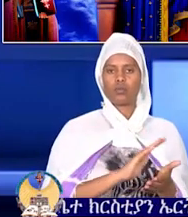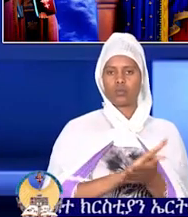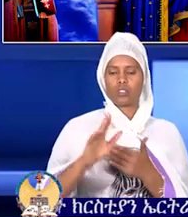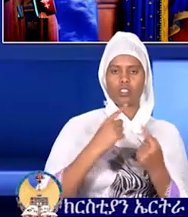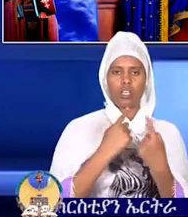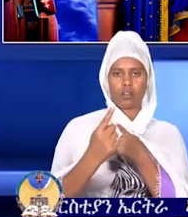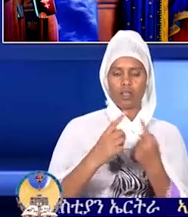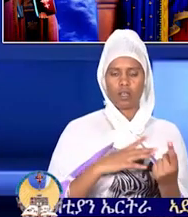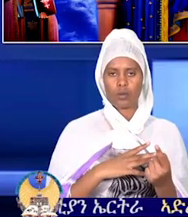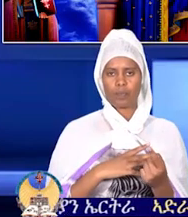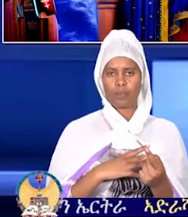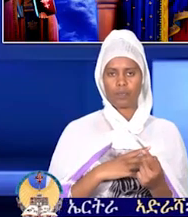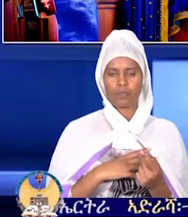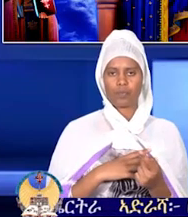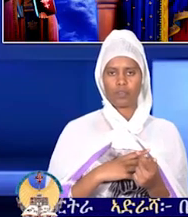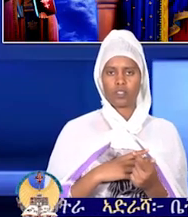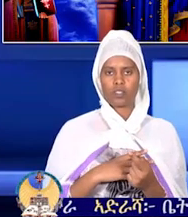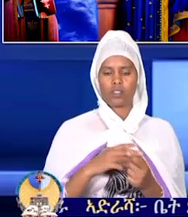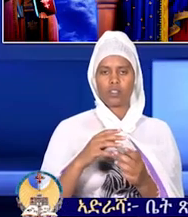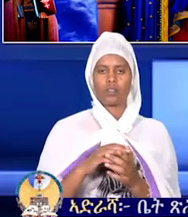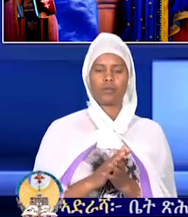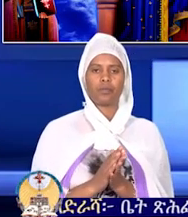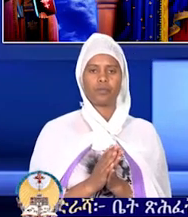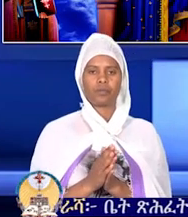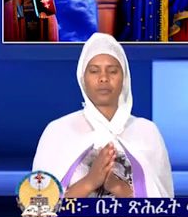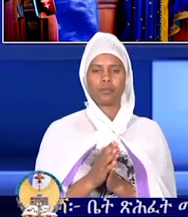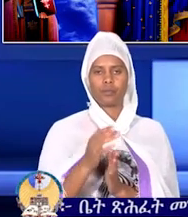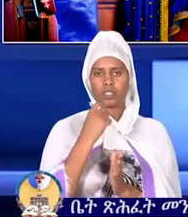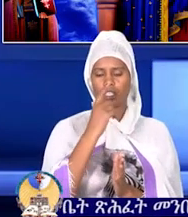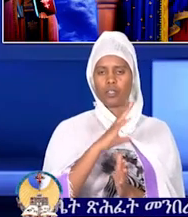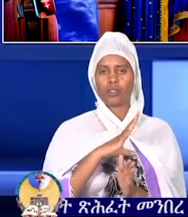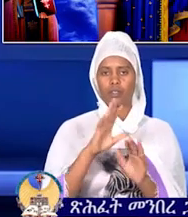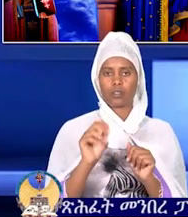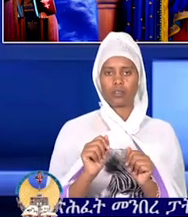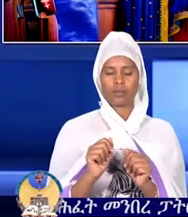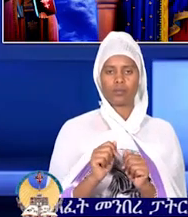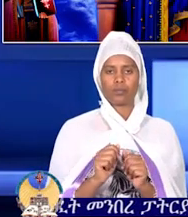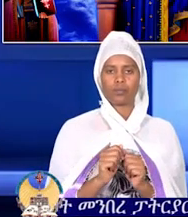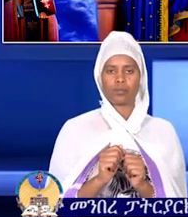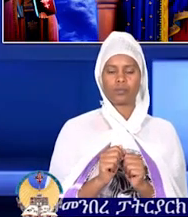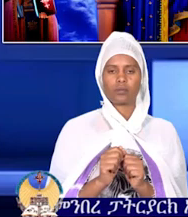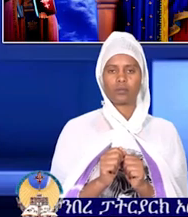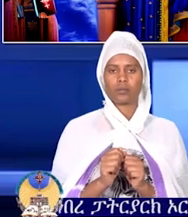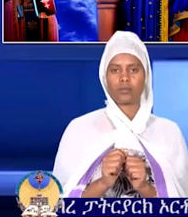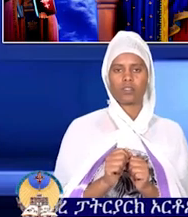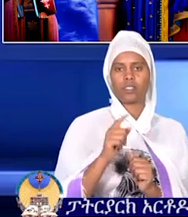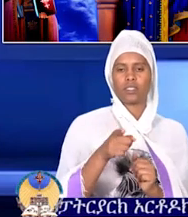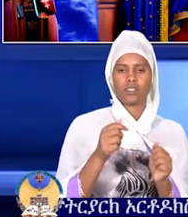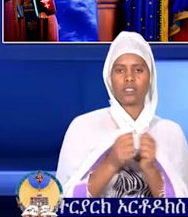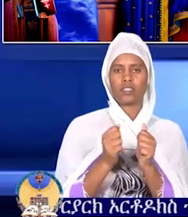ብንፁር ገሊፅልና ኣሎ። ዕብራውያን 11 ቁፅሪ 32 ስጋባ 34